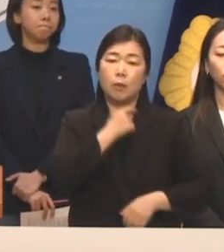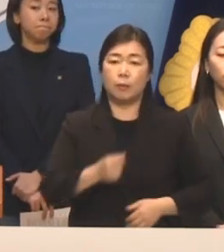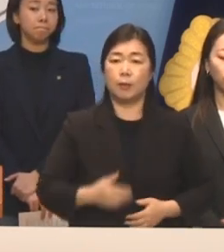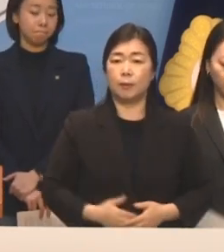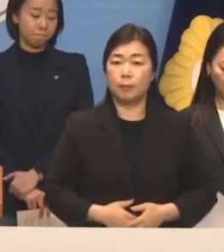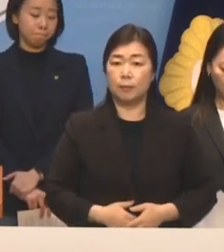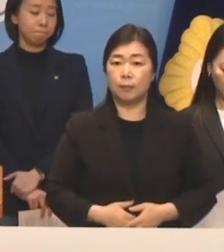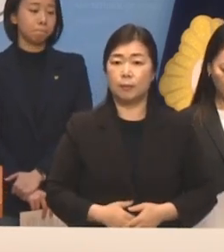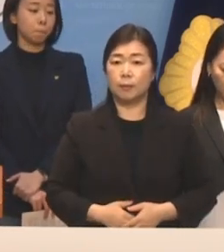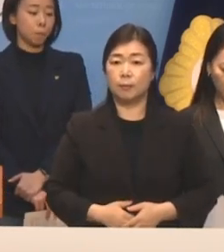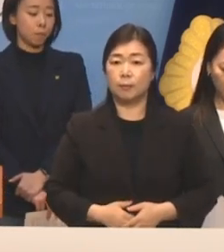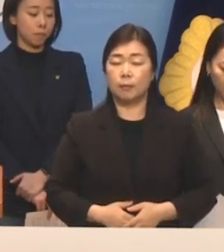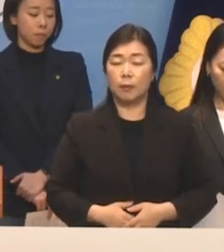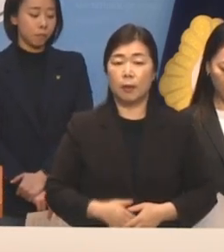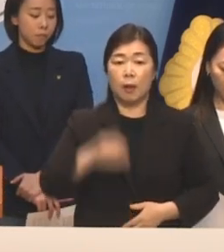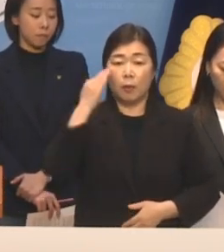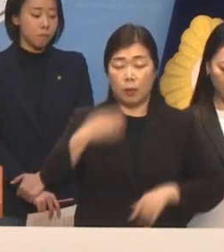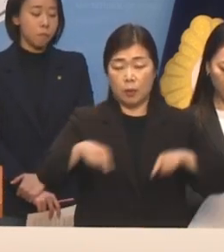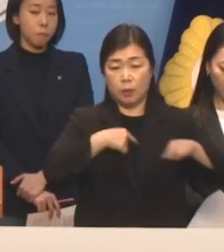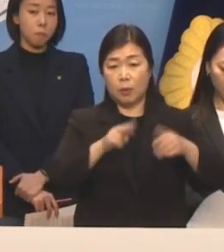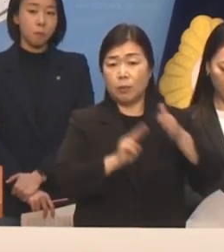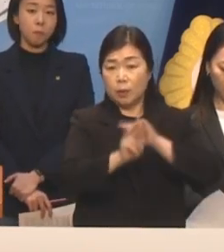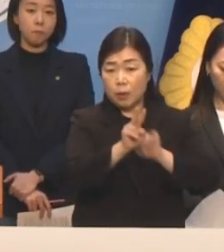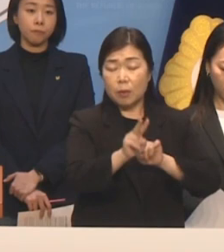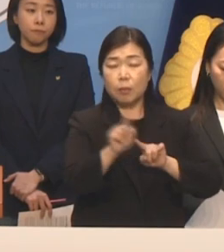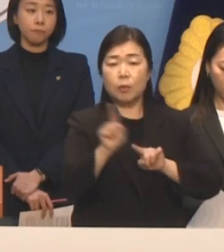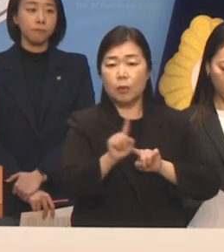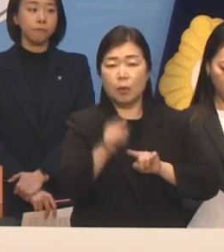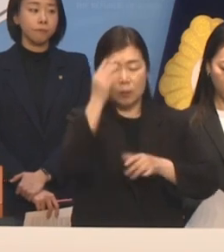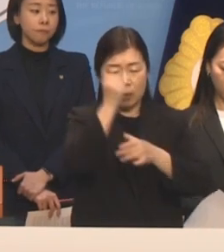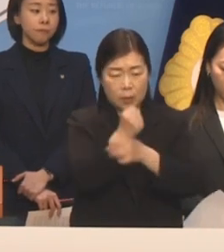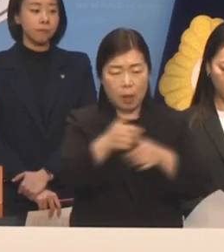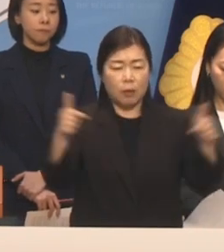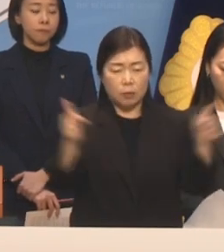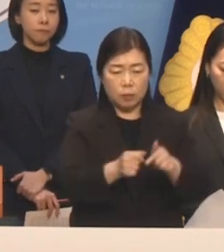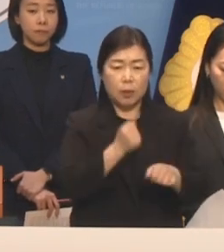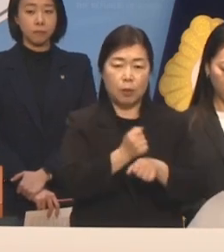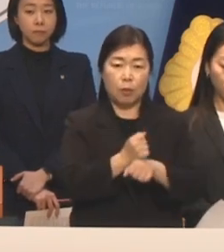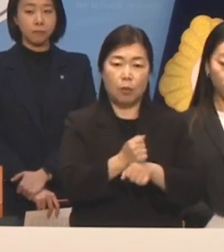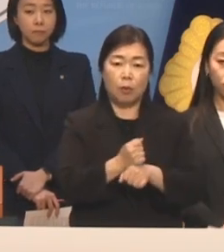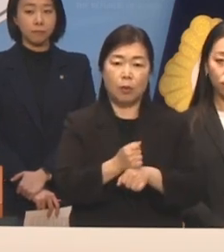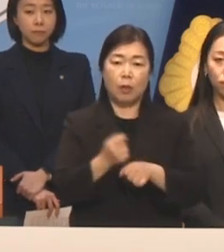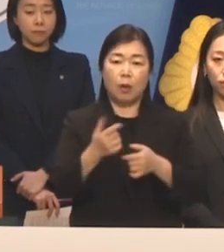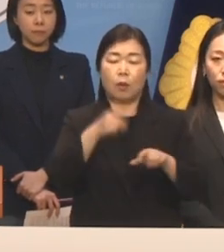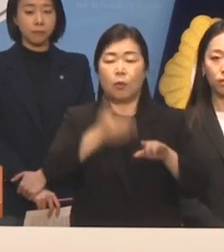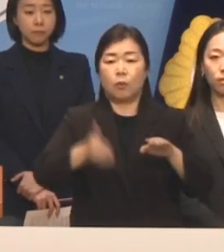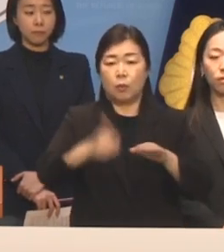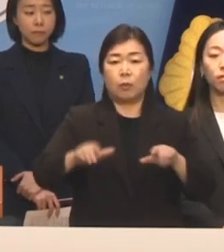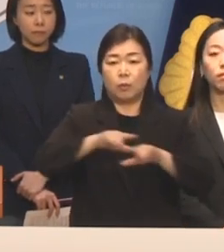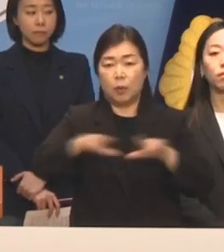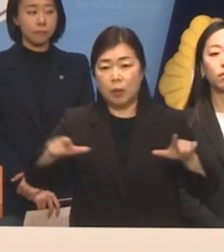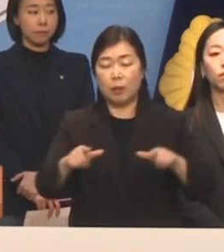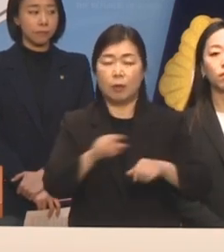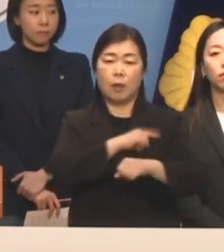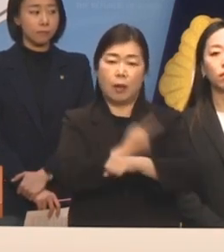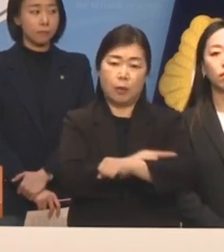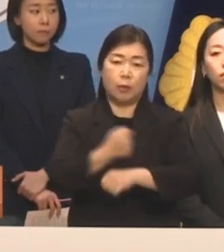녹색정치의 비전인 녹색정치의 바람인 탈핵 탈석탄 공공재생 에너지 전환을 평등하고 정의롭게